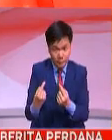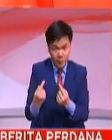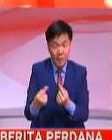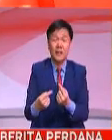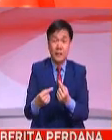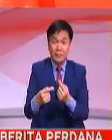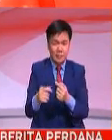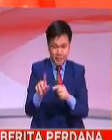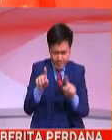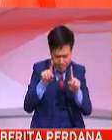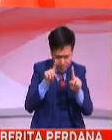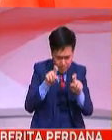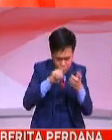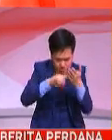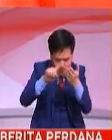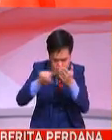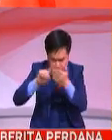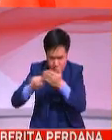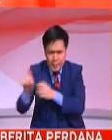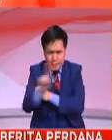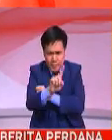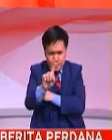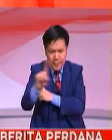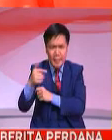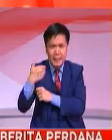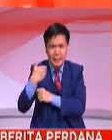active case detection lah kan.